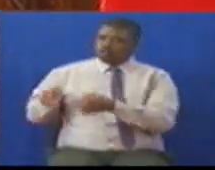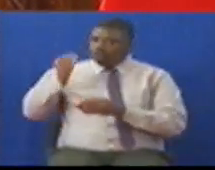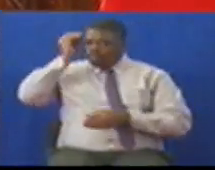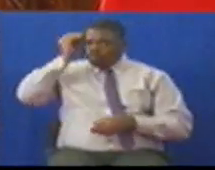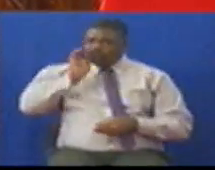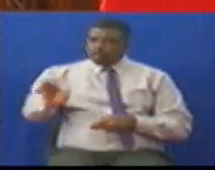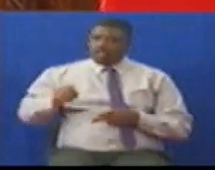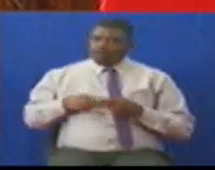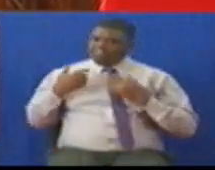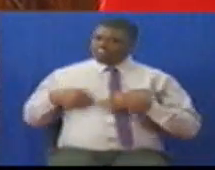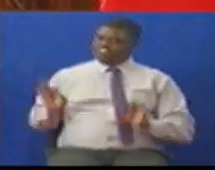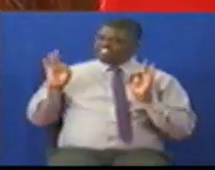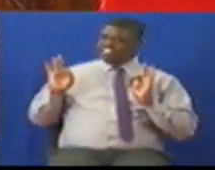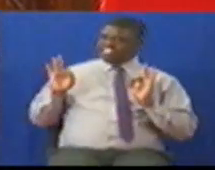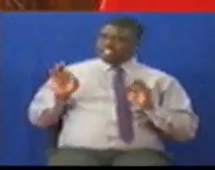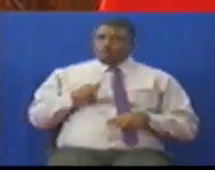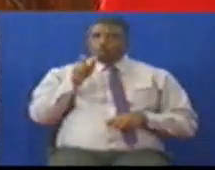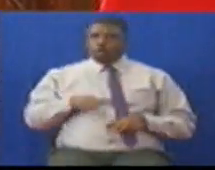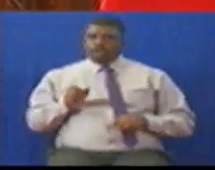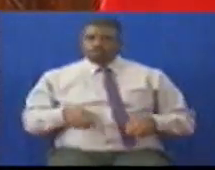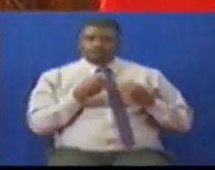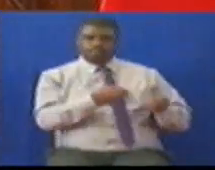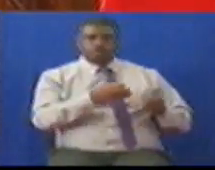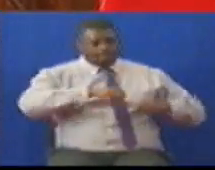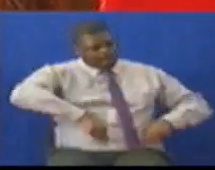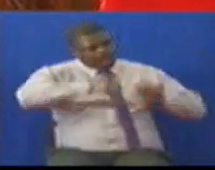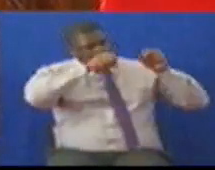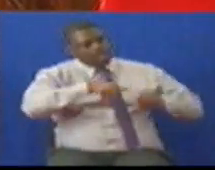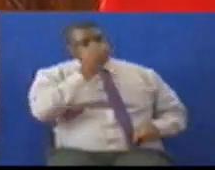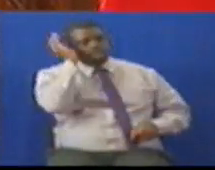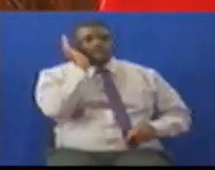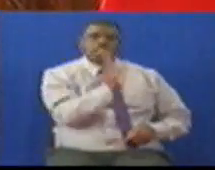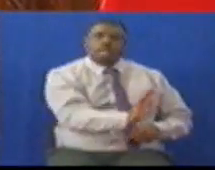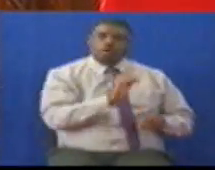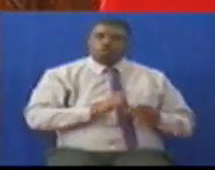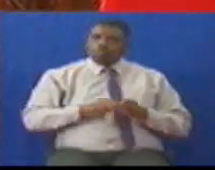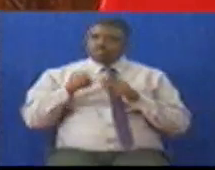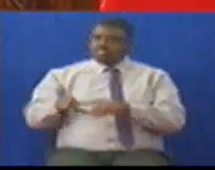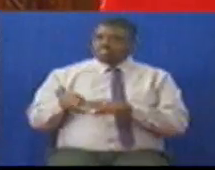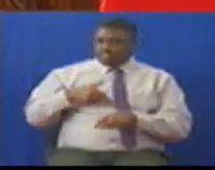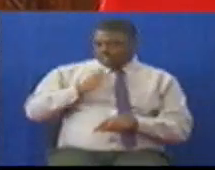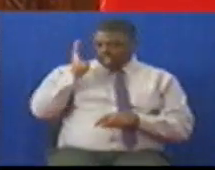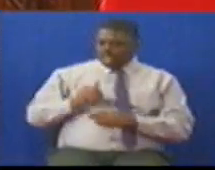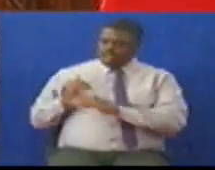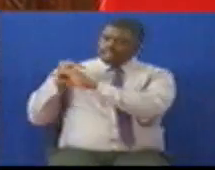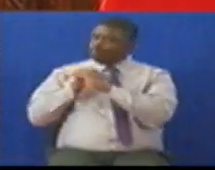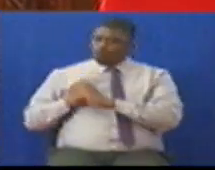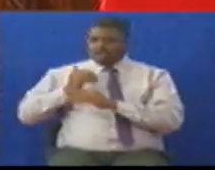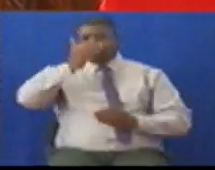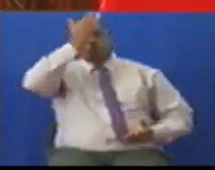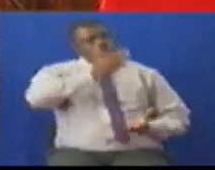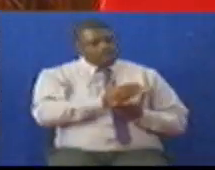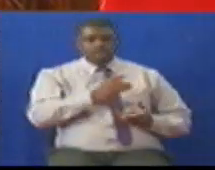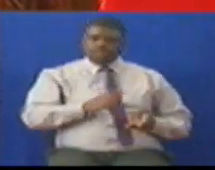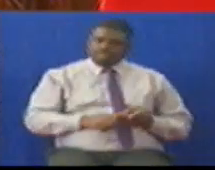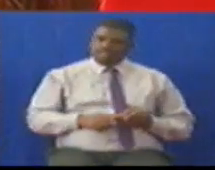yoyote. Wananchi ndio watakuwa mamlaka ya juu ya serikali yao. Serikali itakuwa ni ya demokrasia ya kweli, government